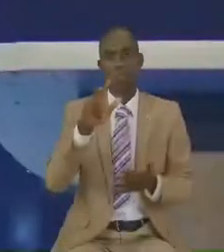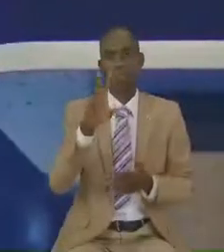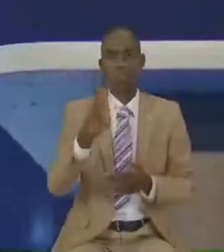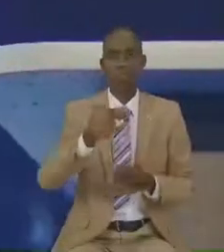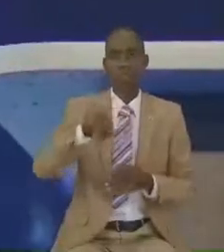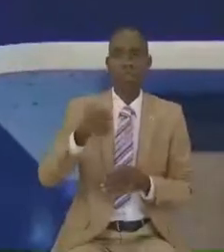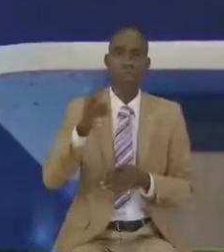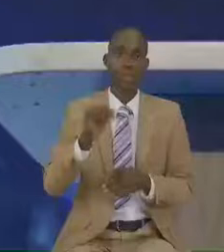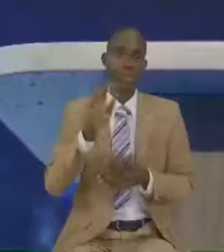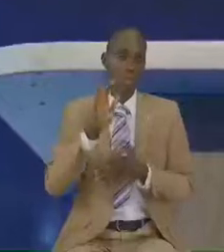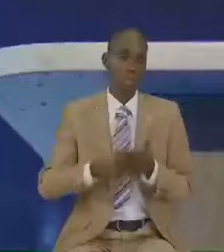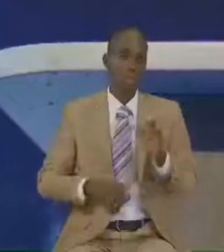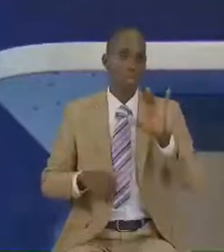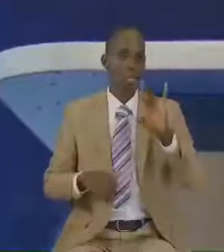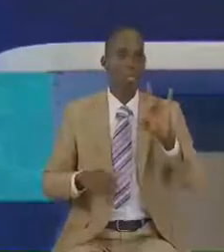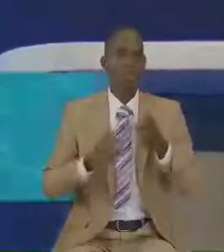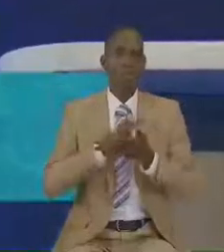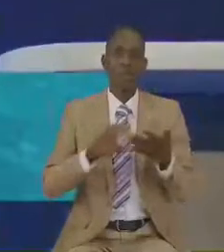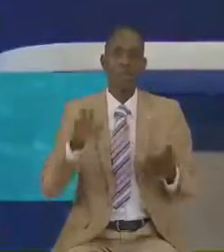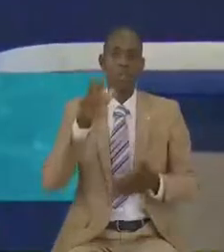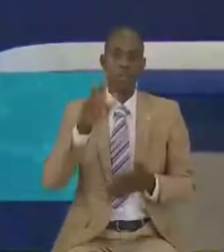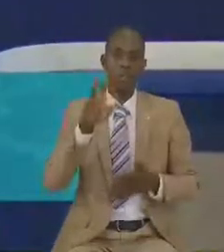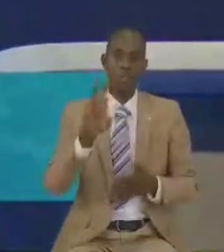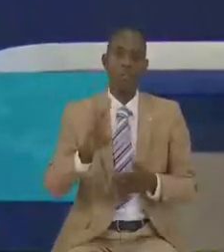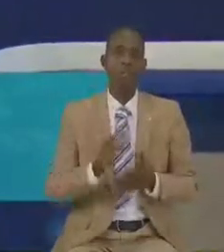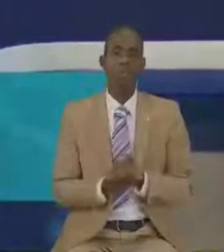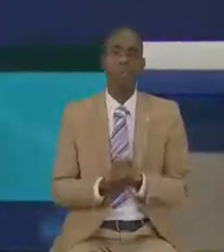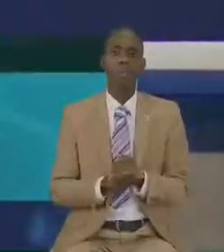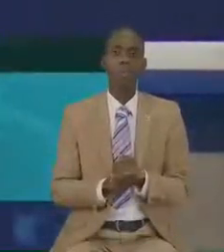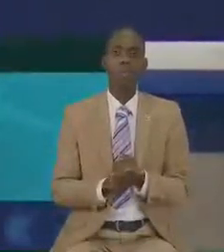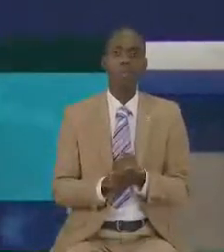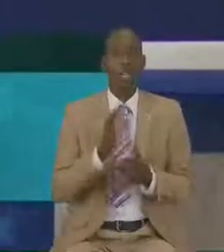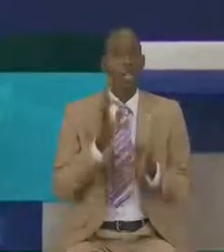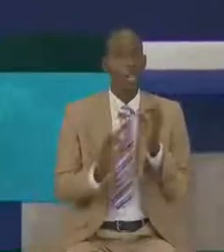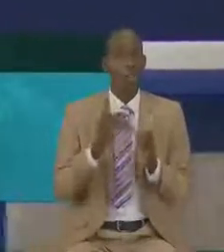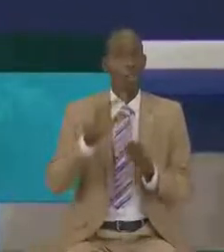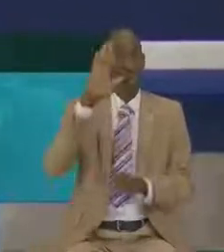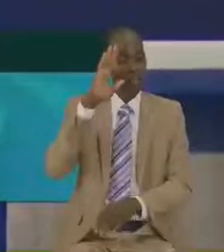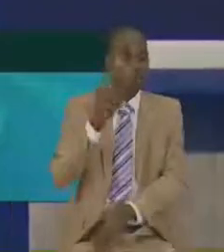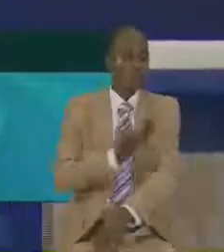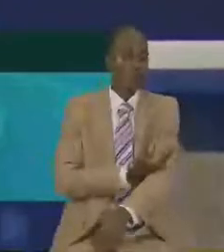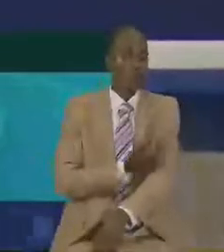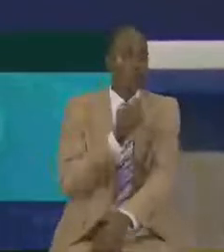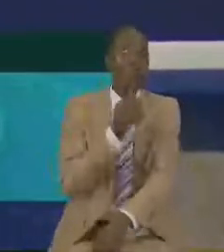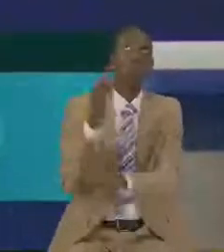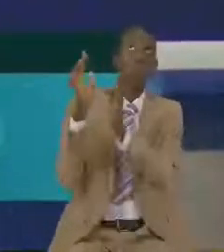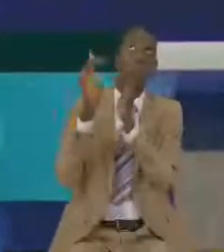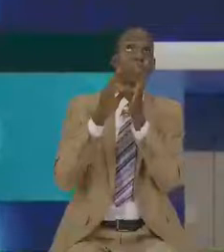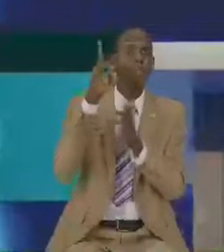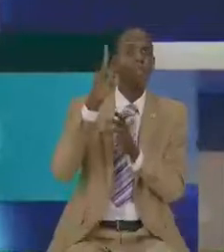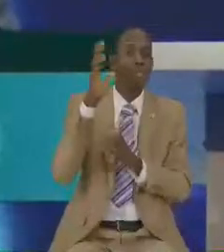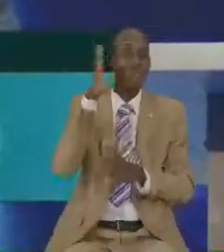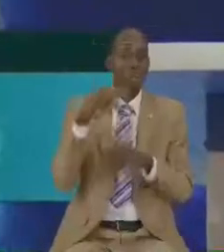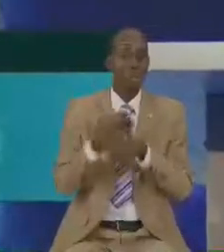verset 36. Jean, chapitre 8, verset 36. Si le Fils,